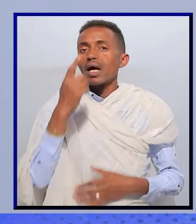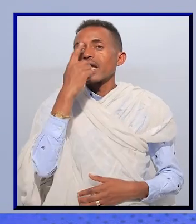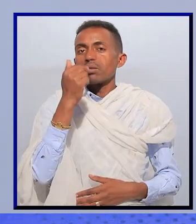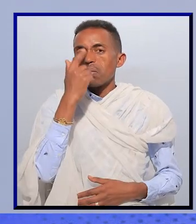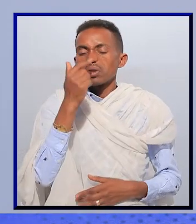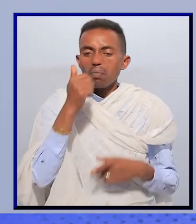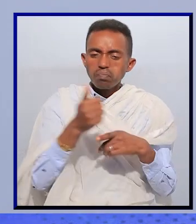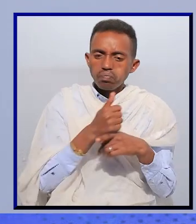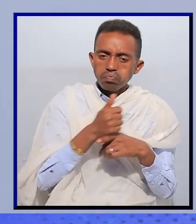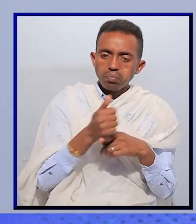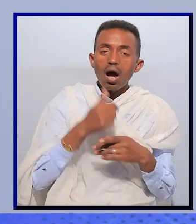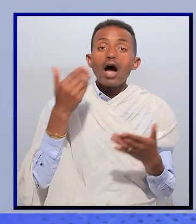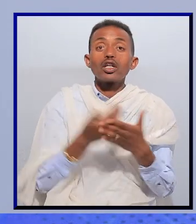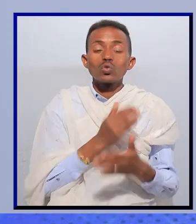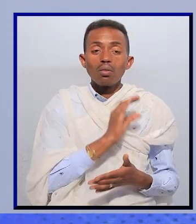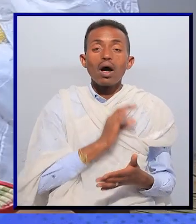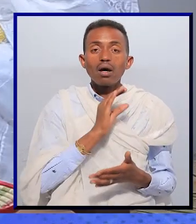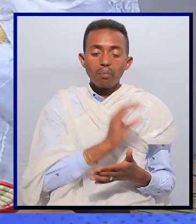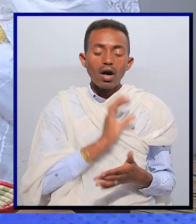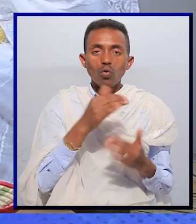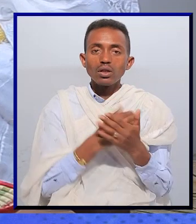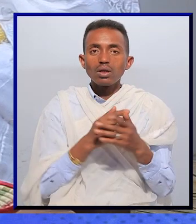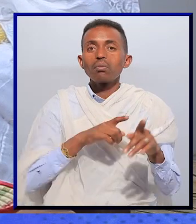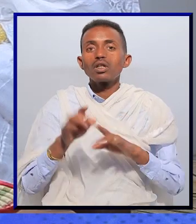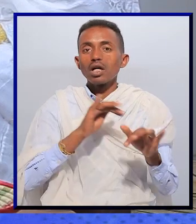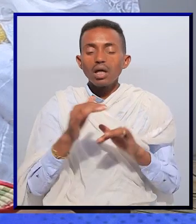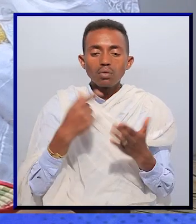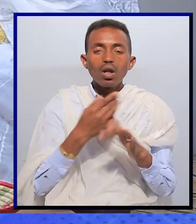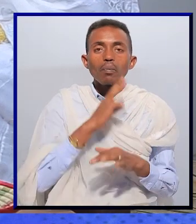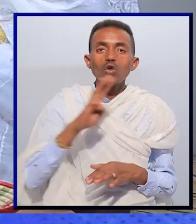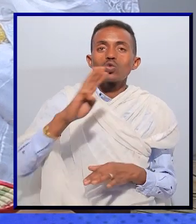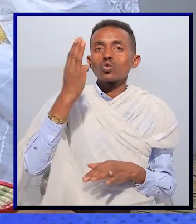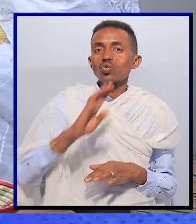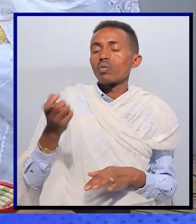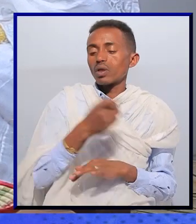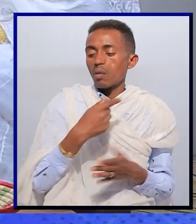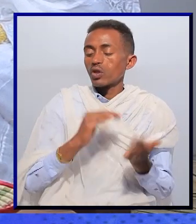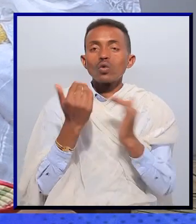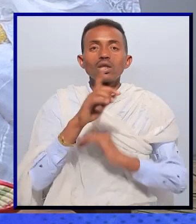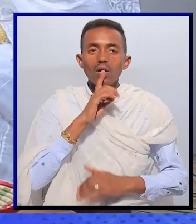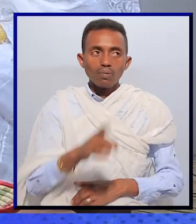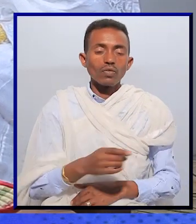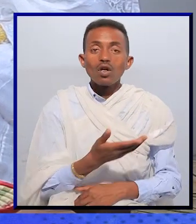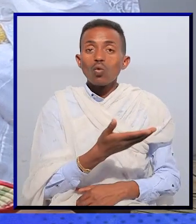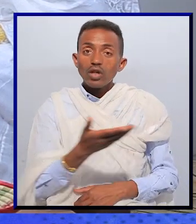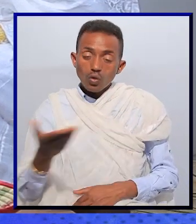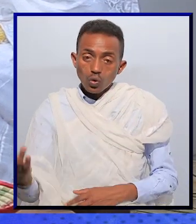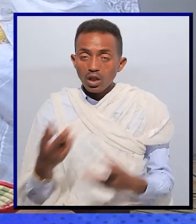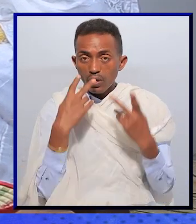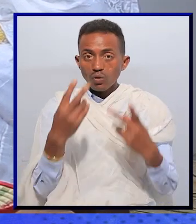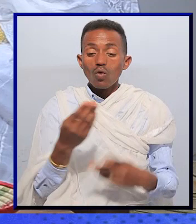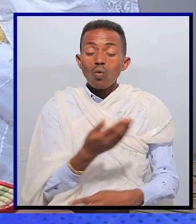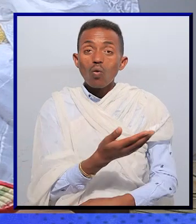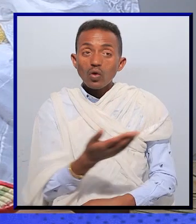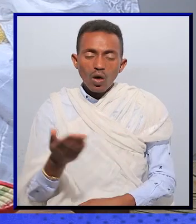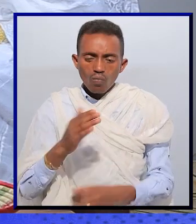ከዛ እንደሱስ ነገር ይሆንባቸዋል ማለት ነው። በዚህ መልክ ነው እንግዲህ ጉዳዩ እንትን የሚለው። ግን ጉዳዩ ሙሉ በሙሉ